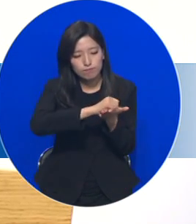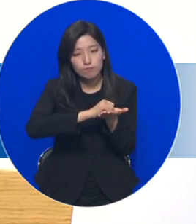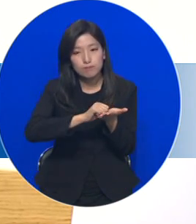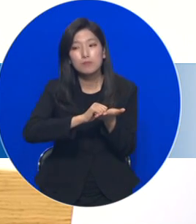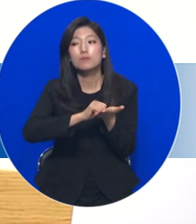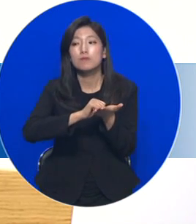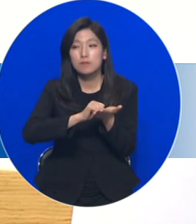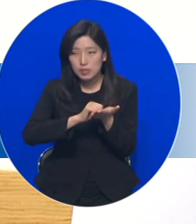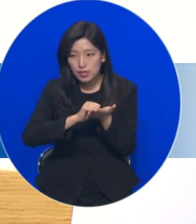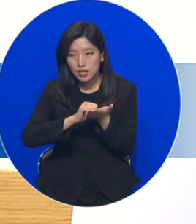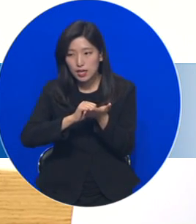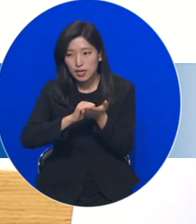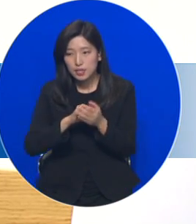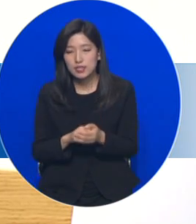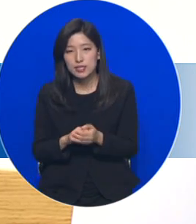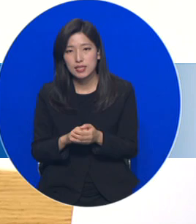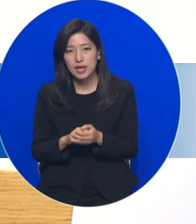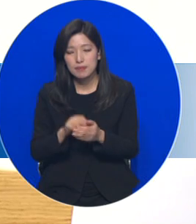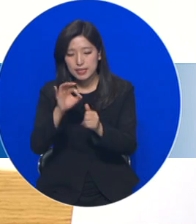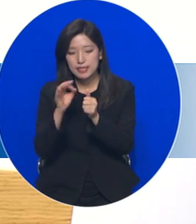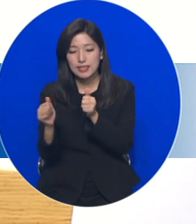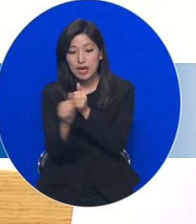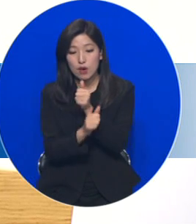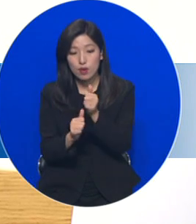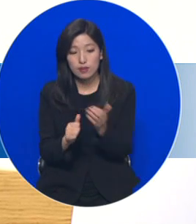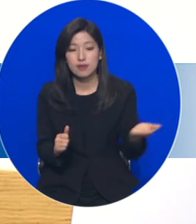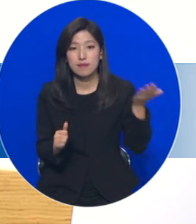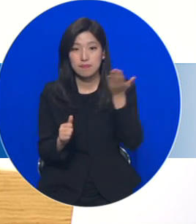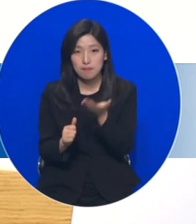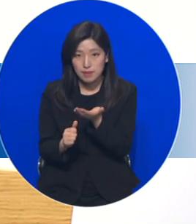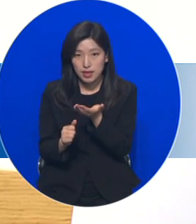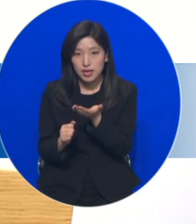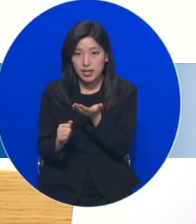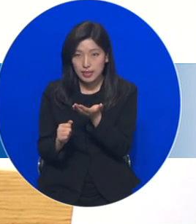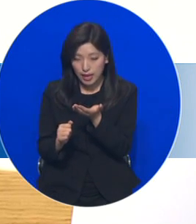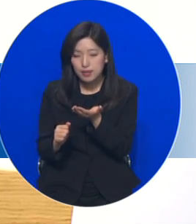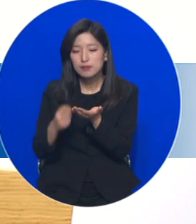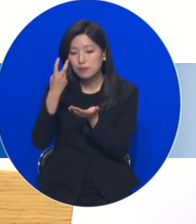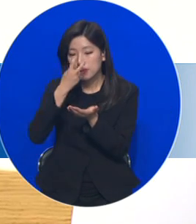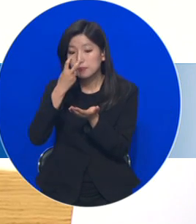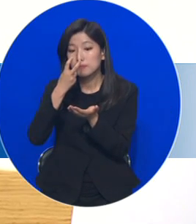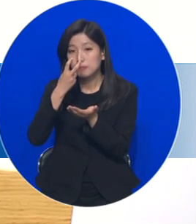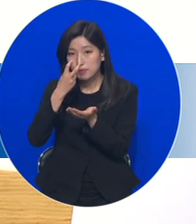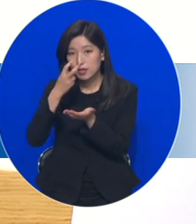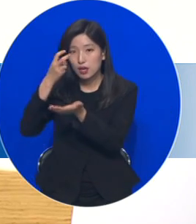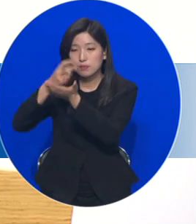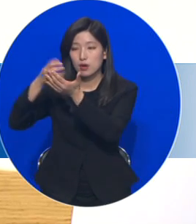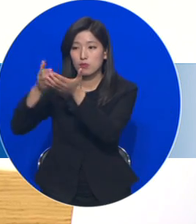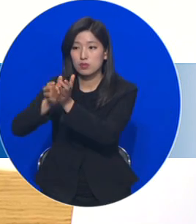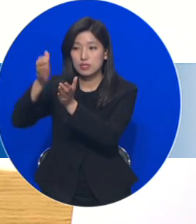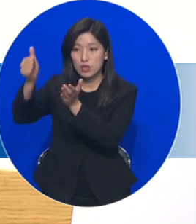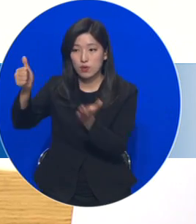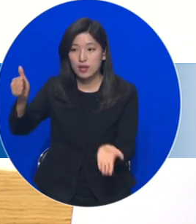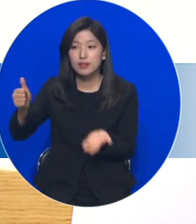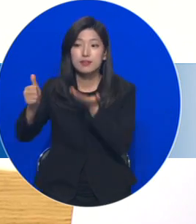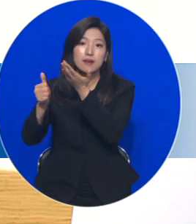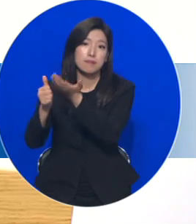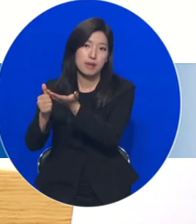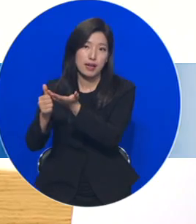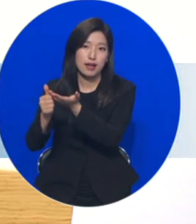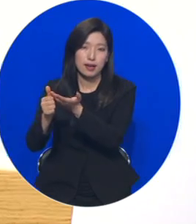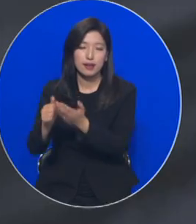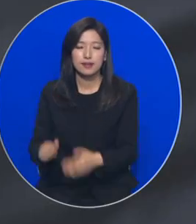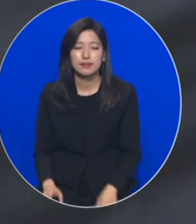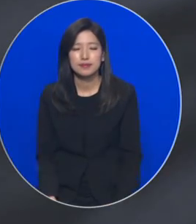부분을 심도 있게 논의를 해서 그 결정하고 그거를 장관에게 제출해서 반영하게 하는 그런 구조로 설계를